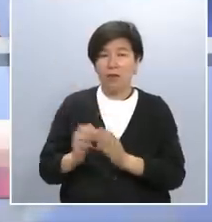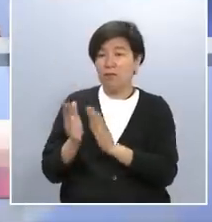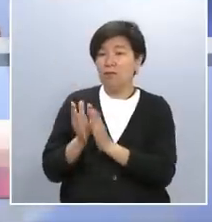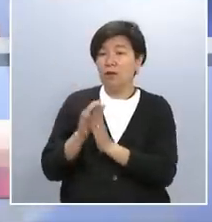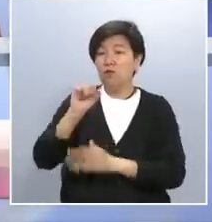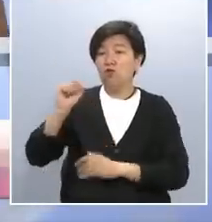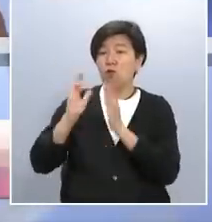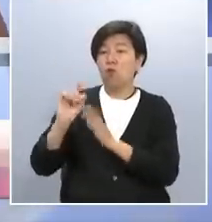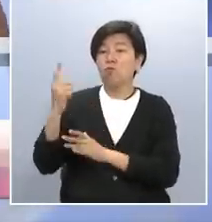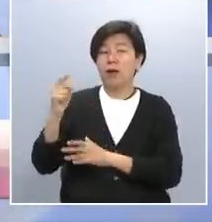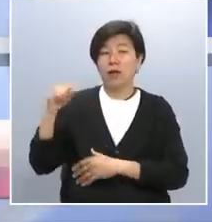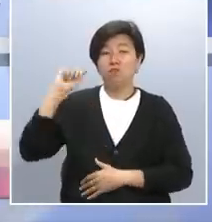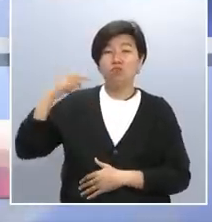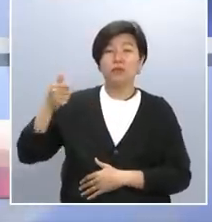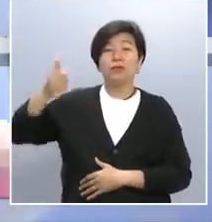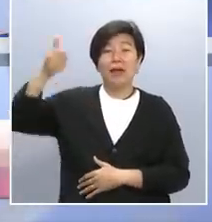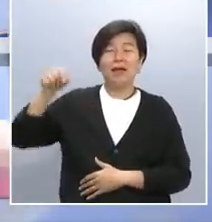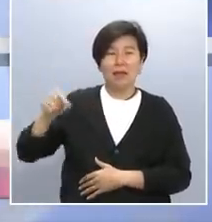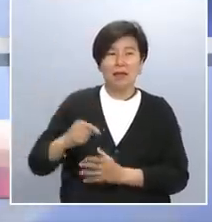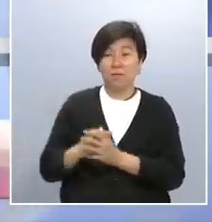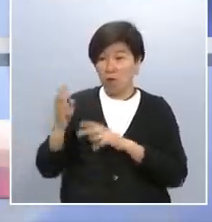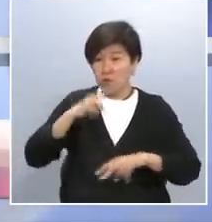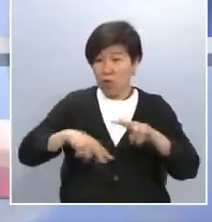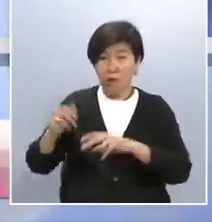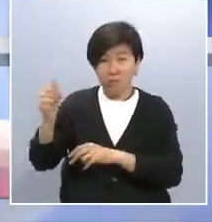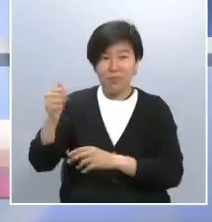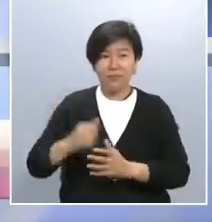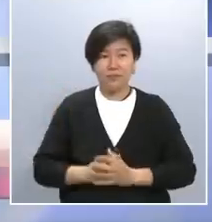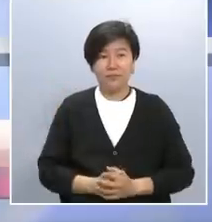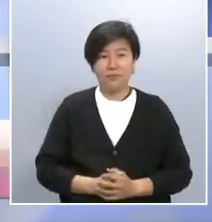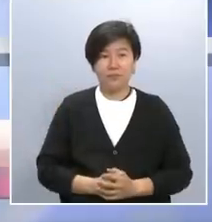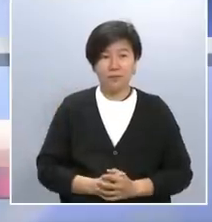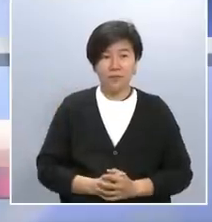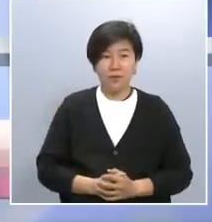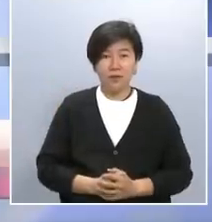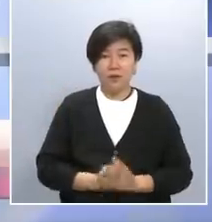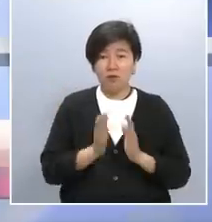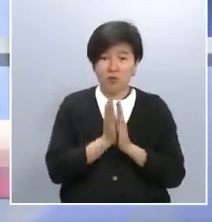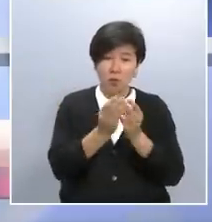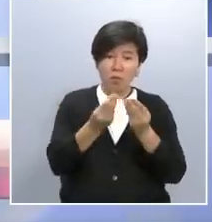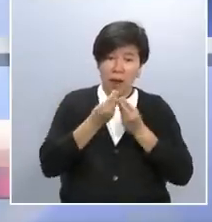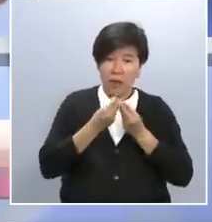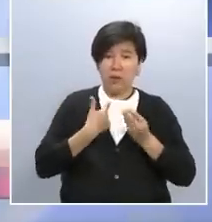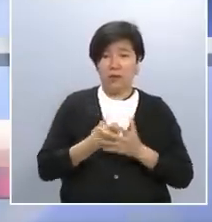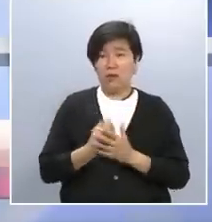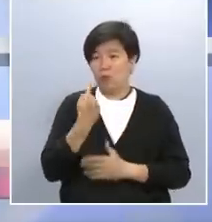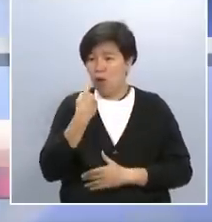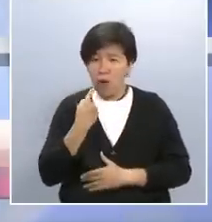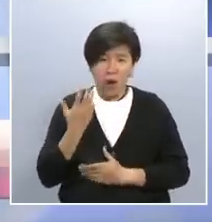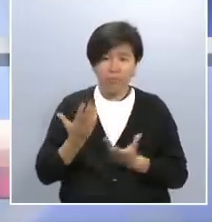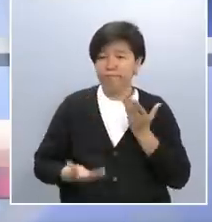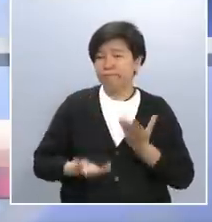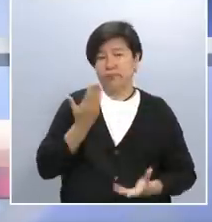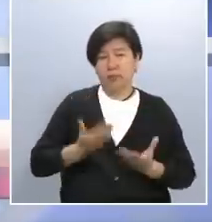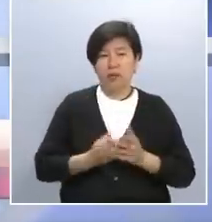คนใหม่นะที่เขาไปไปดูแลนะส่วนใครจะให้เครดิตผมหรือเปล่าหรือไม่ผมไม่แคร์นะครับเพราะพี่น้อง